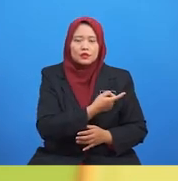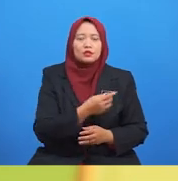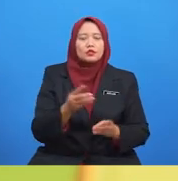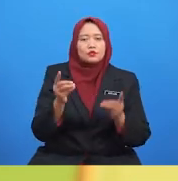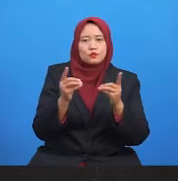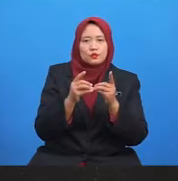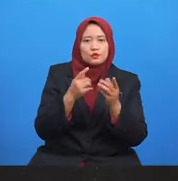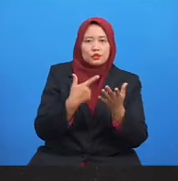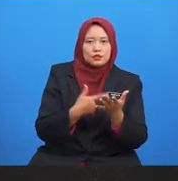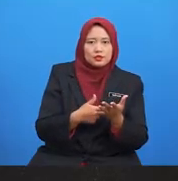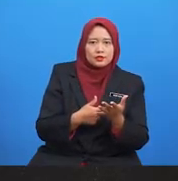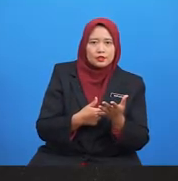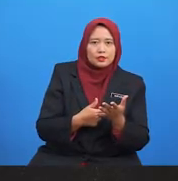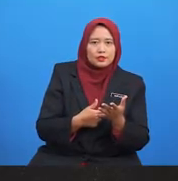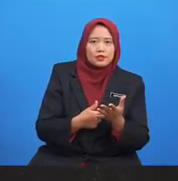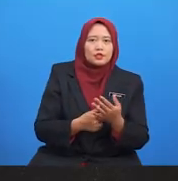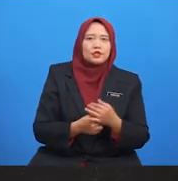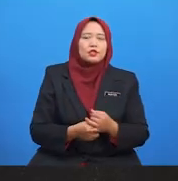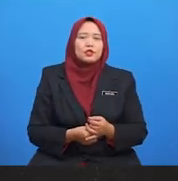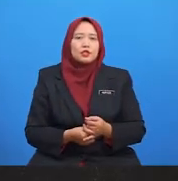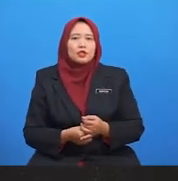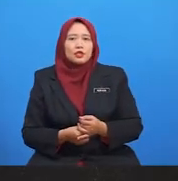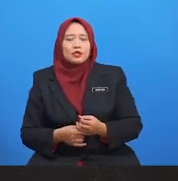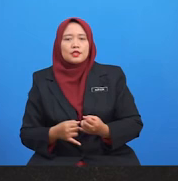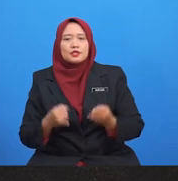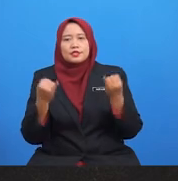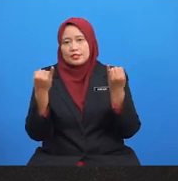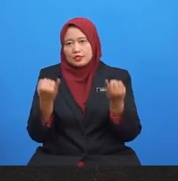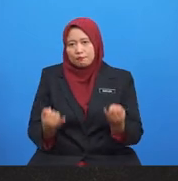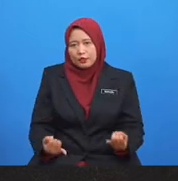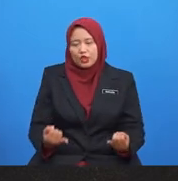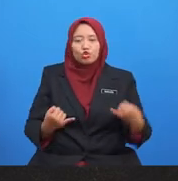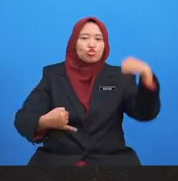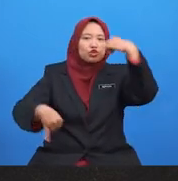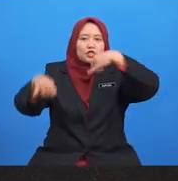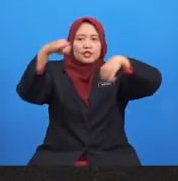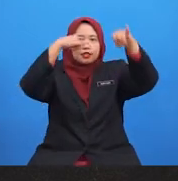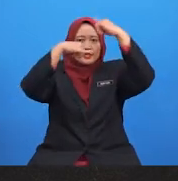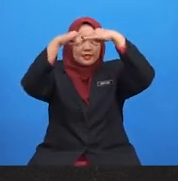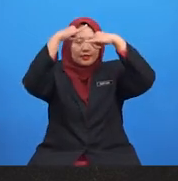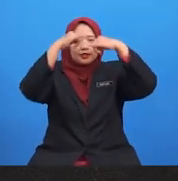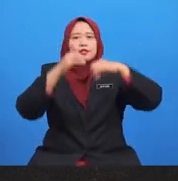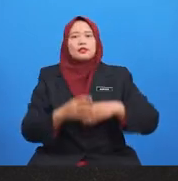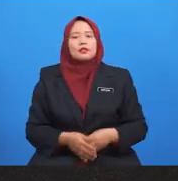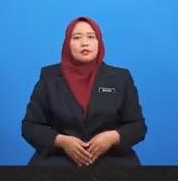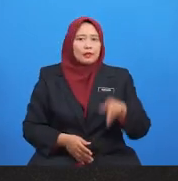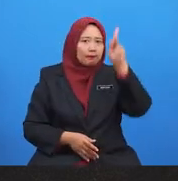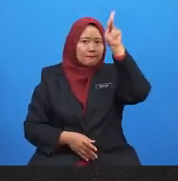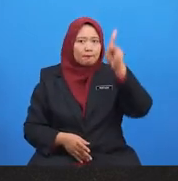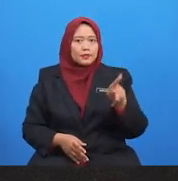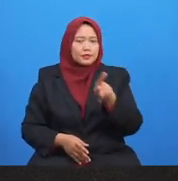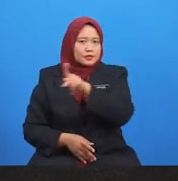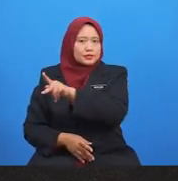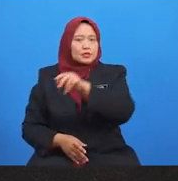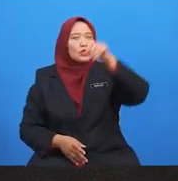janaan. Pada kali ini, kita akan mencari isi padu janaan terhadap paksi